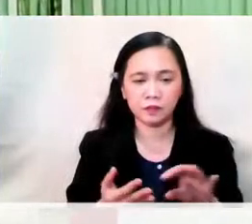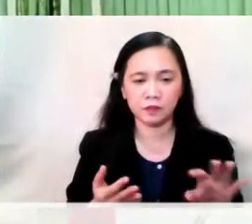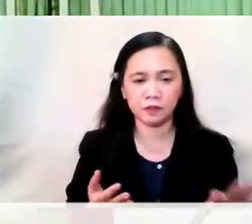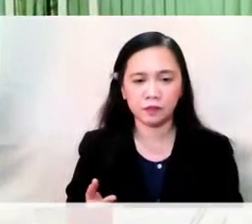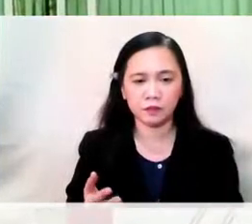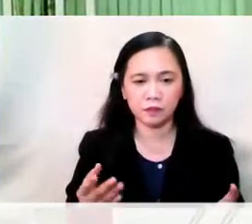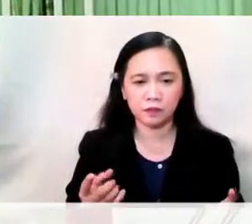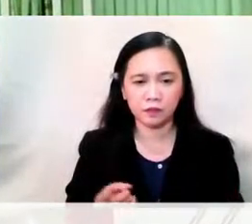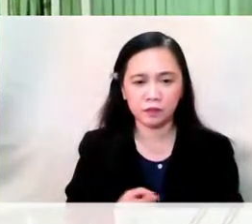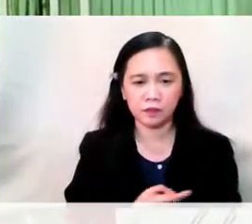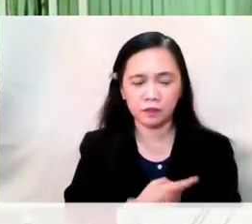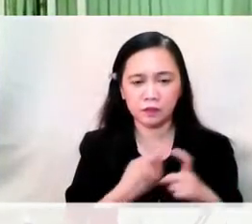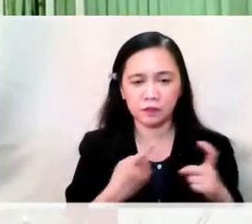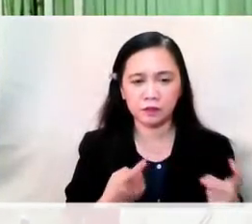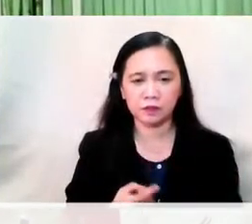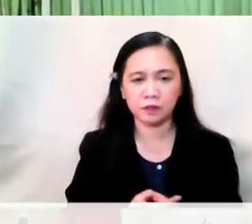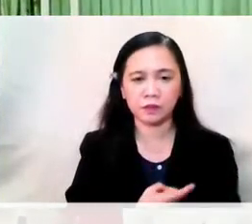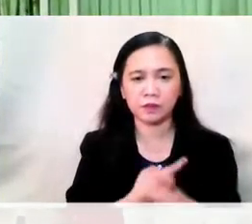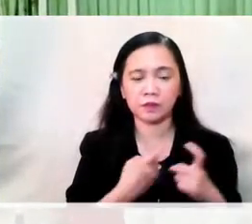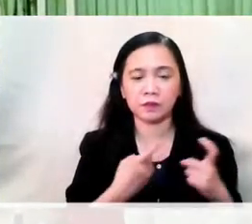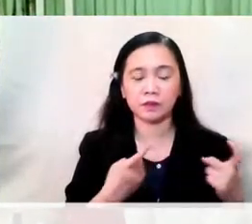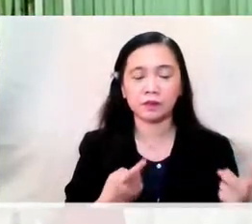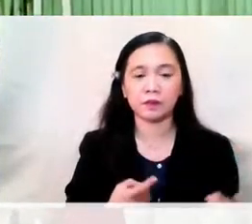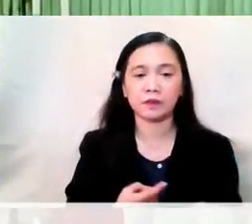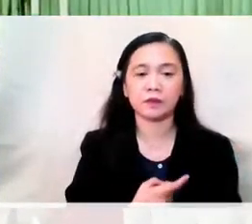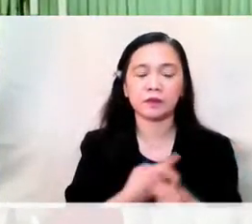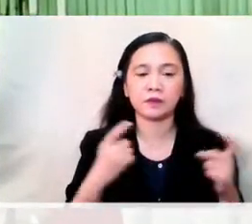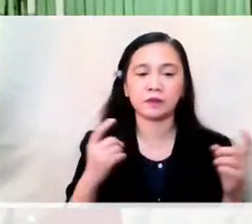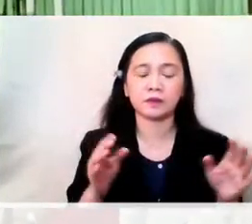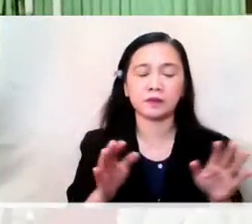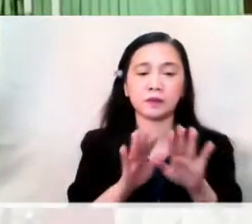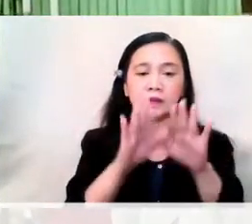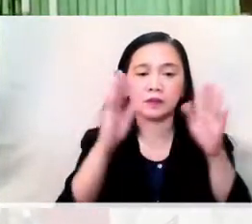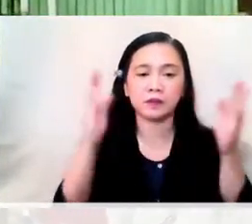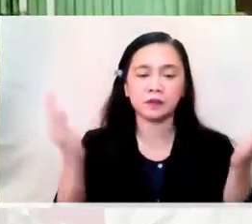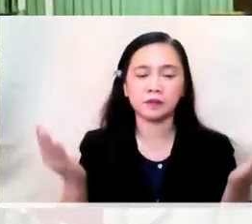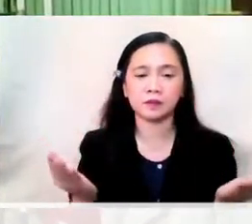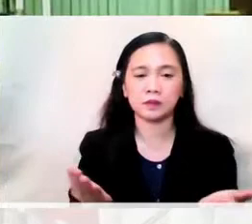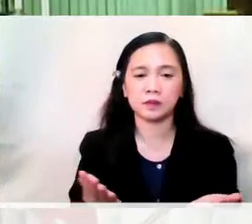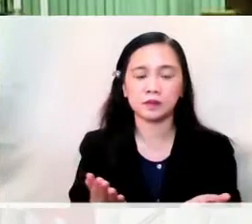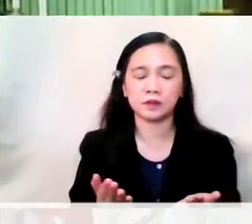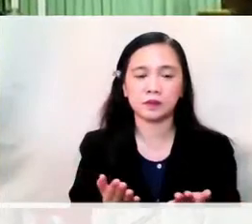nag-aalis ng mga kasalanan ng